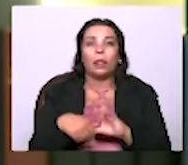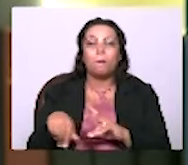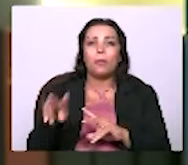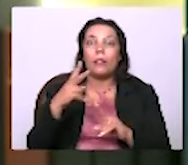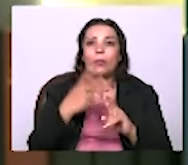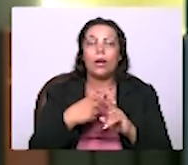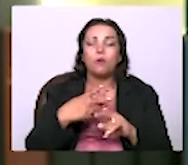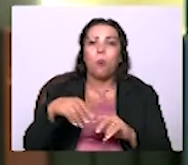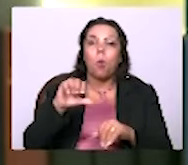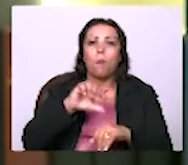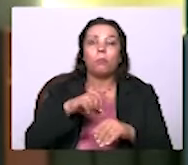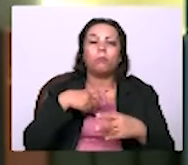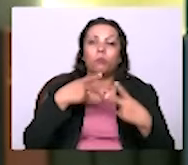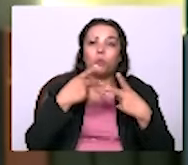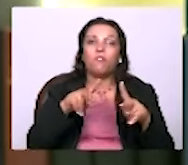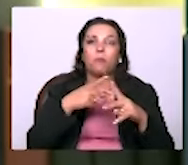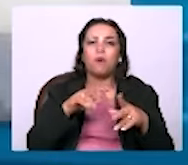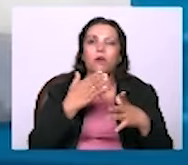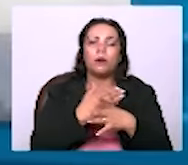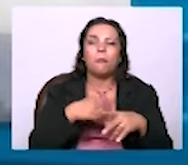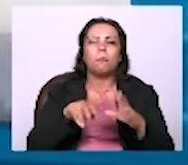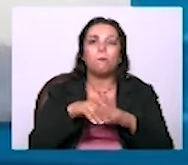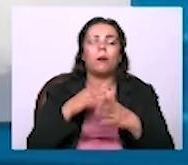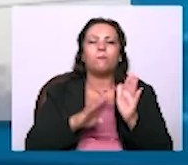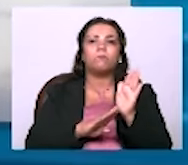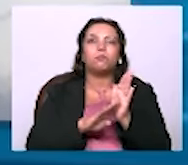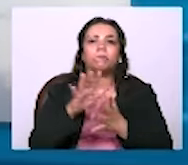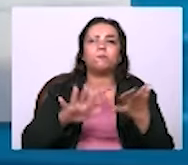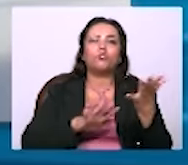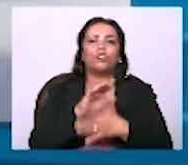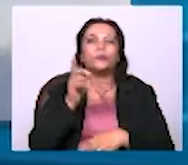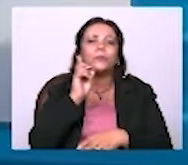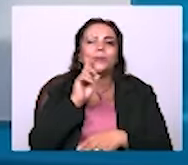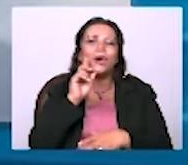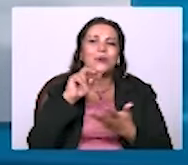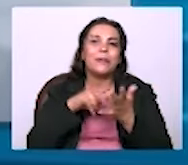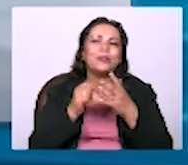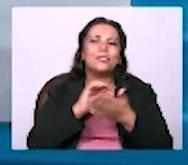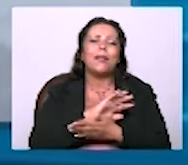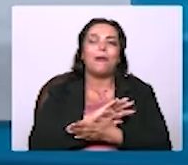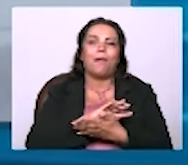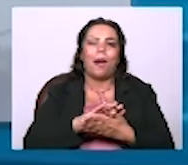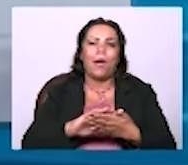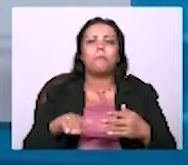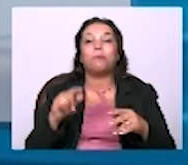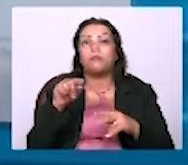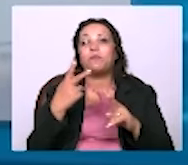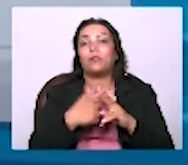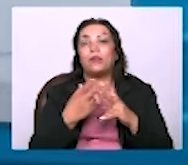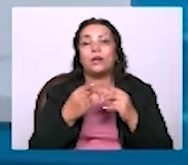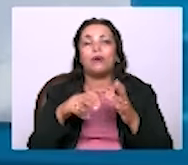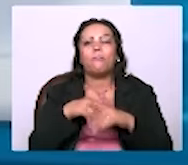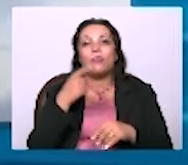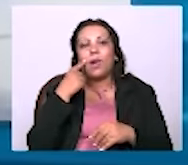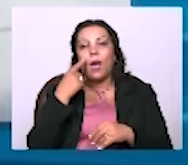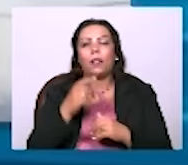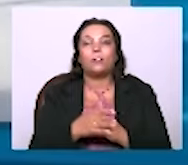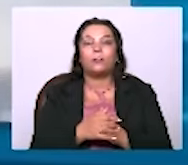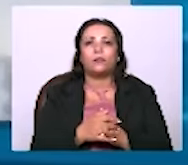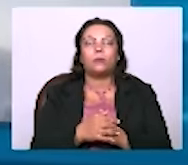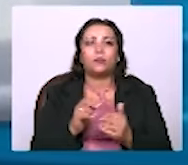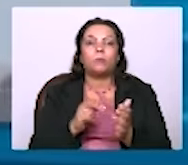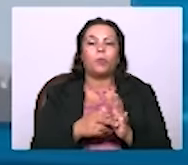داخل المنطقه للتهدئه وعدم التصعيد وكثير طبعا من المواقف